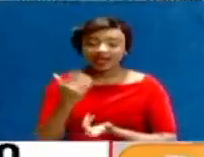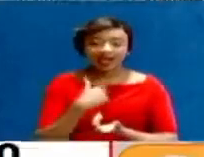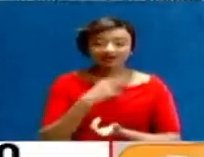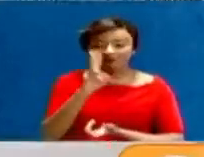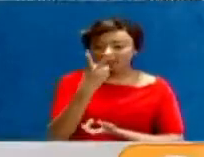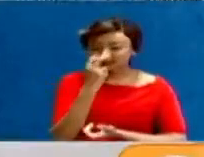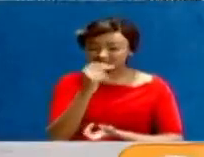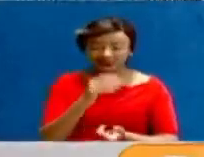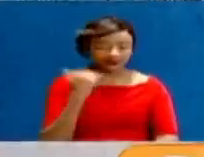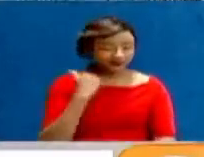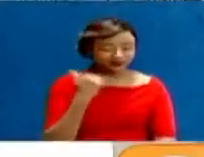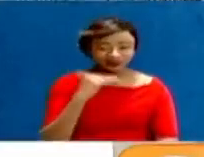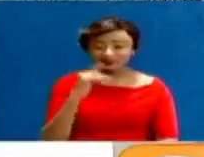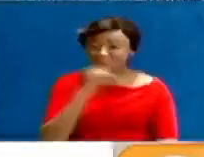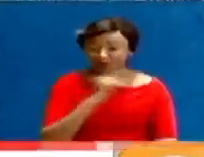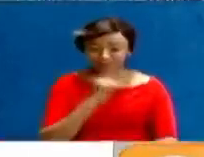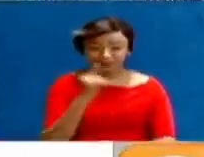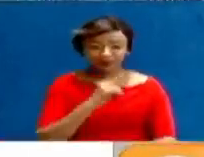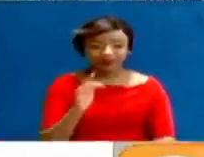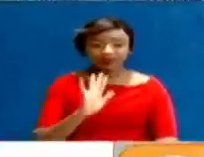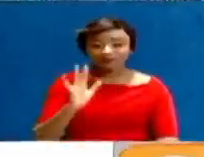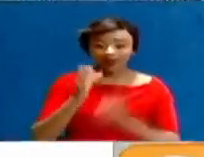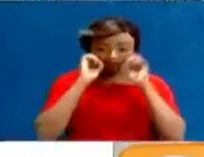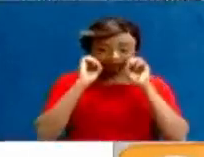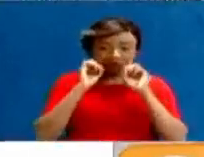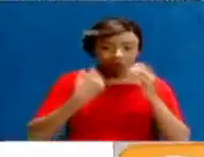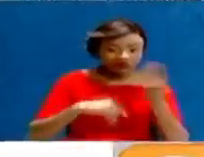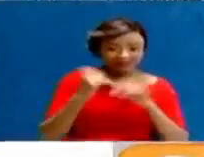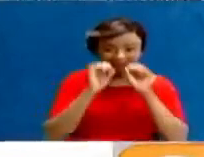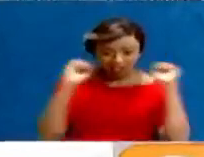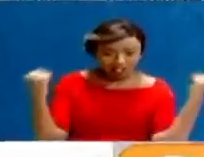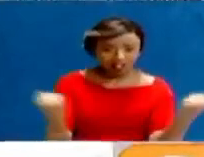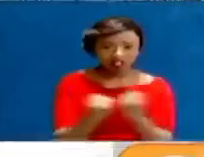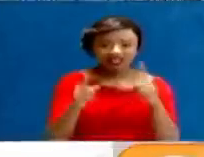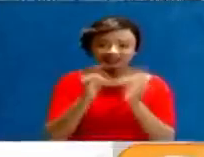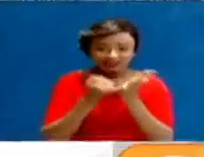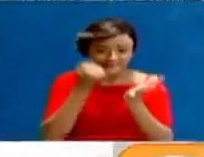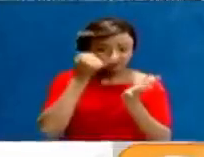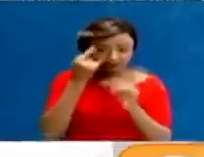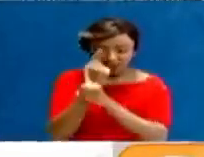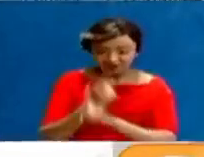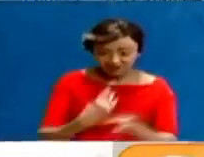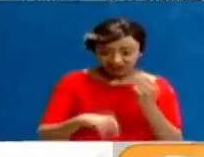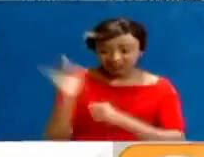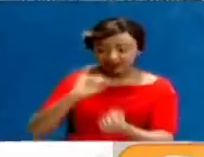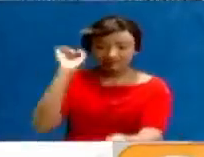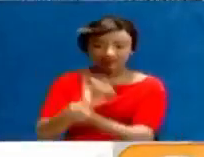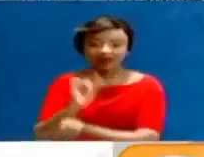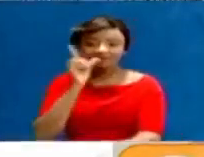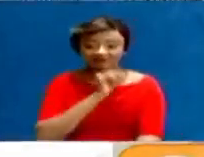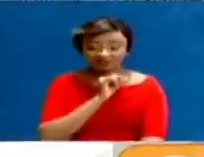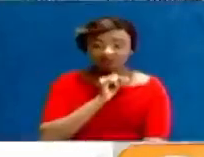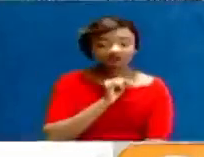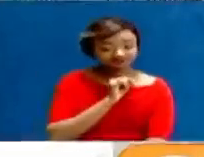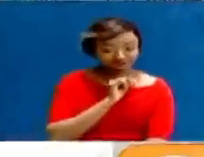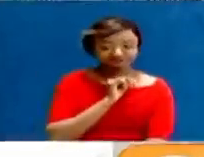Mshukiwa sugu wa biashara haramu ya pembe za ndovu, kifaru pamoja na mihadarati, Abubakar Mansur, amekamatwa na shirika la polisi la Interpol